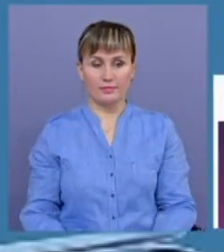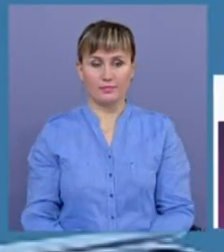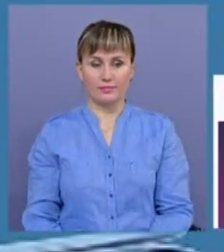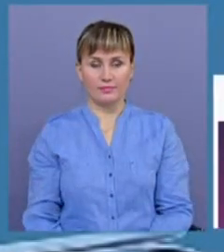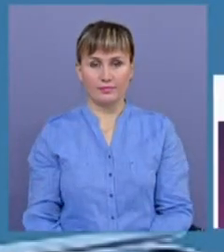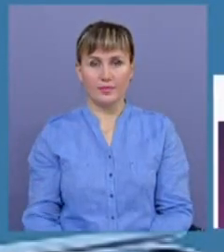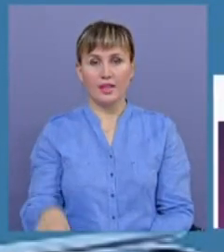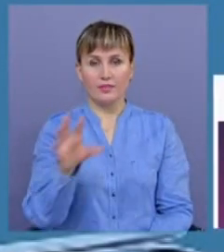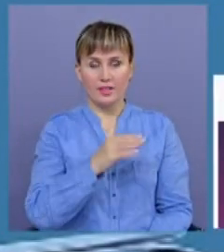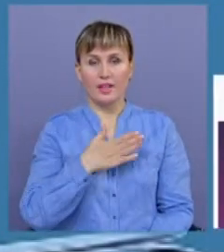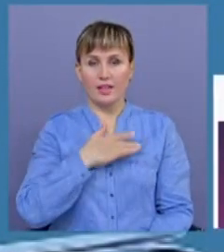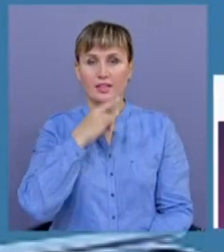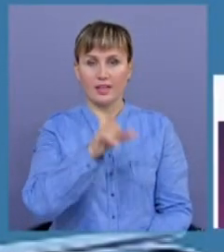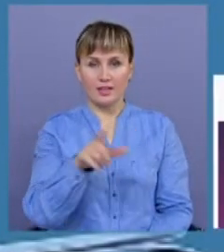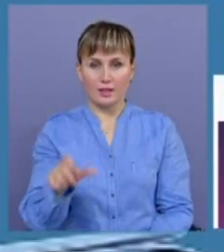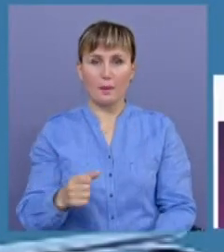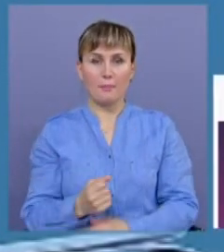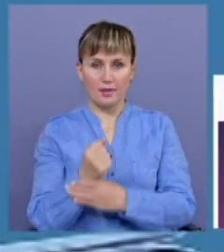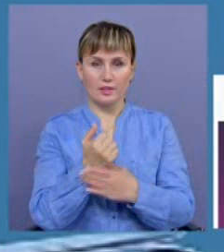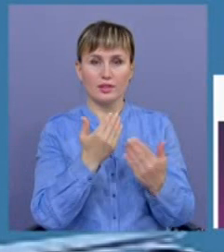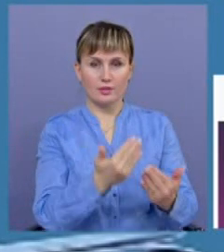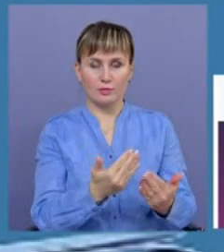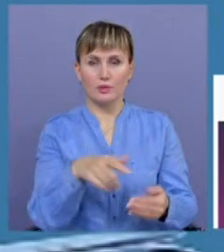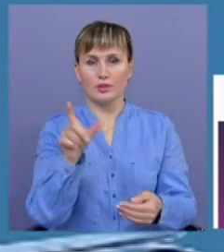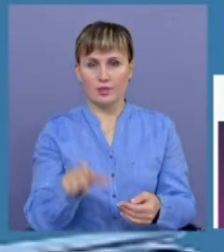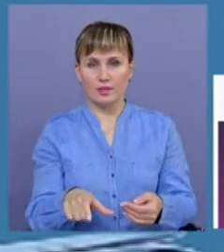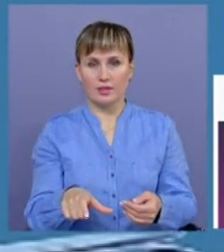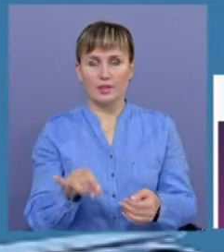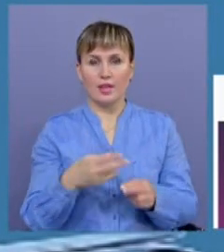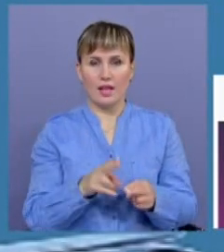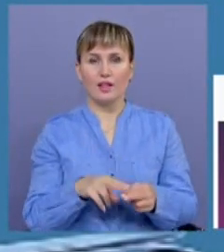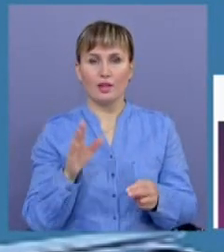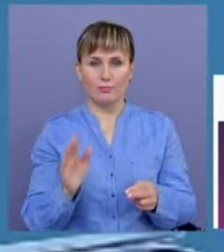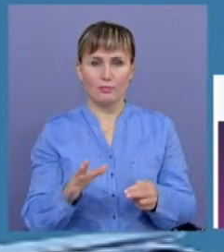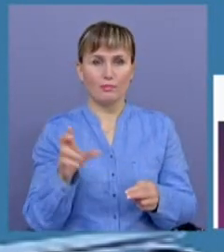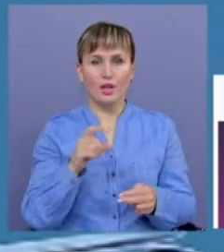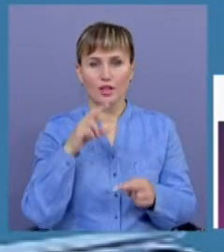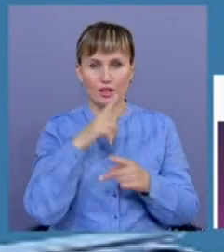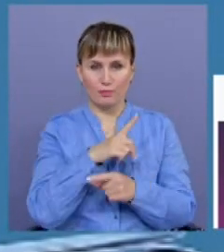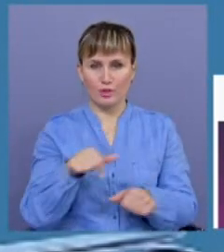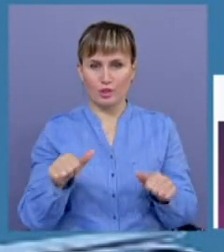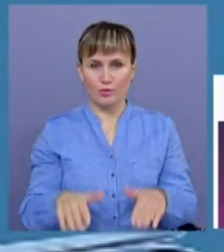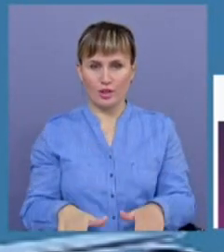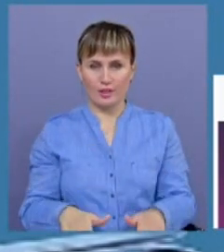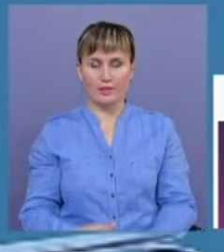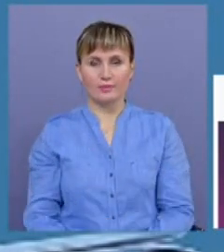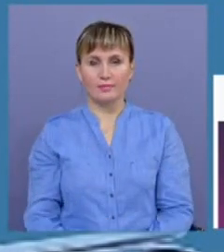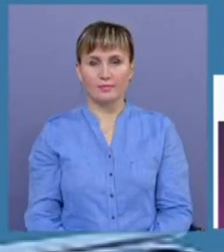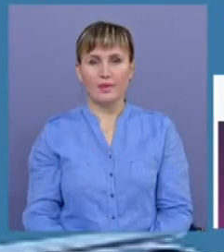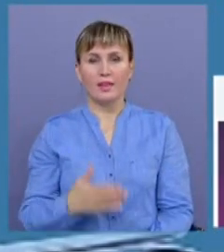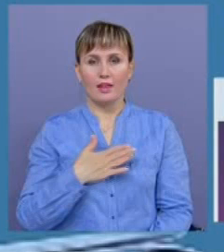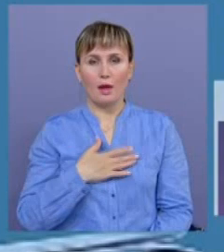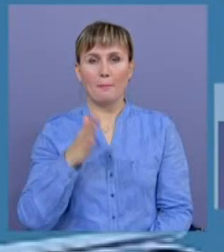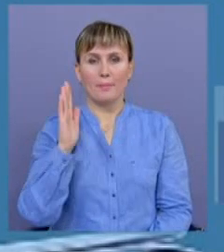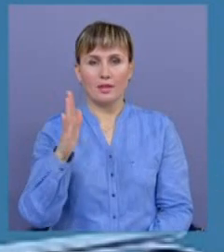всех наших соотечественников поддержать его кандидатуру. Это будет безошибочным решением. Нам